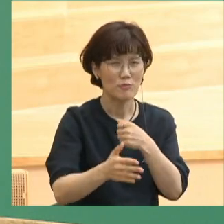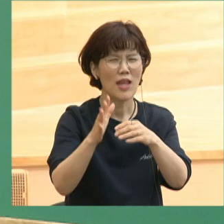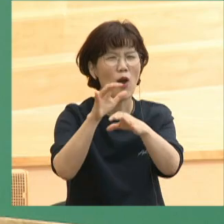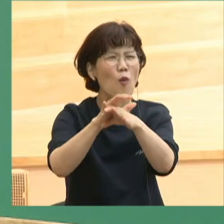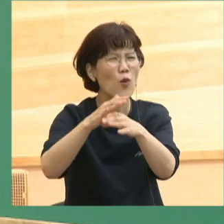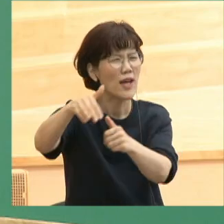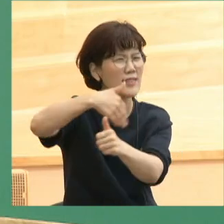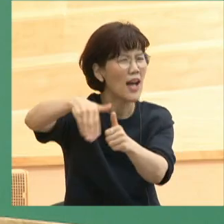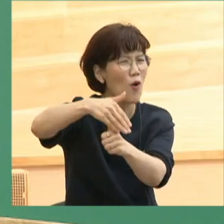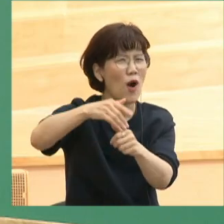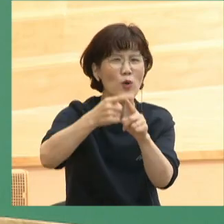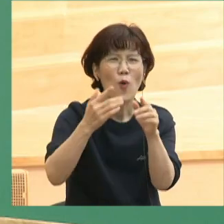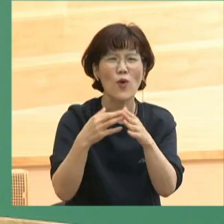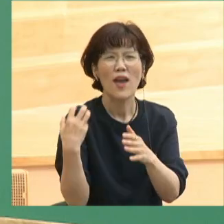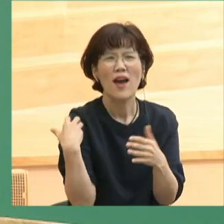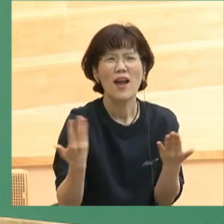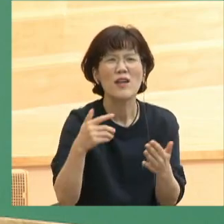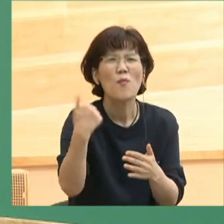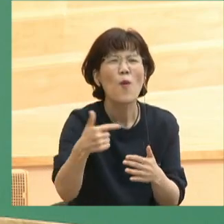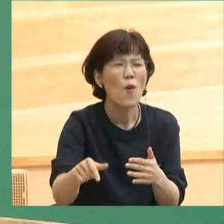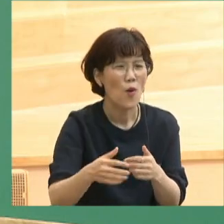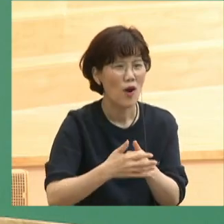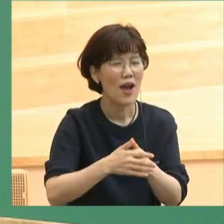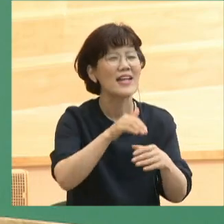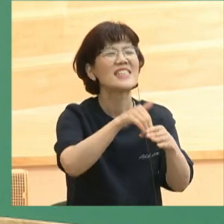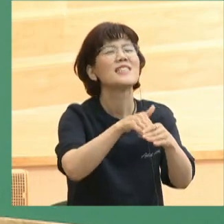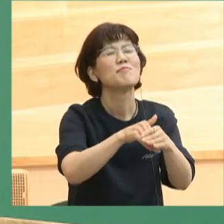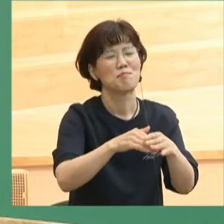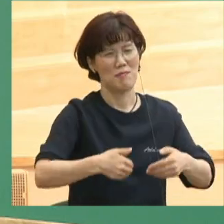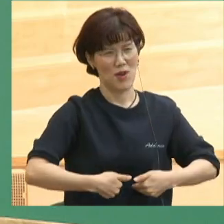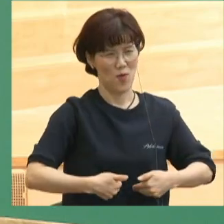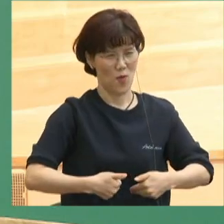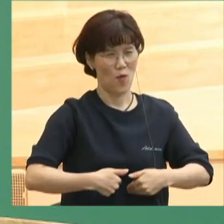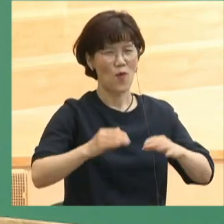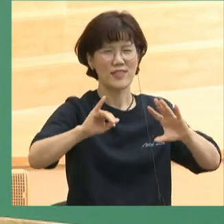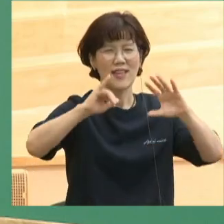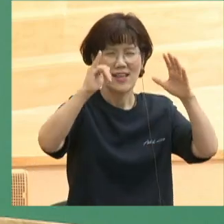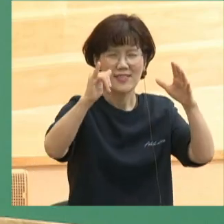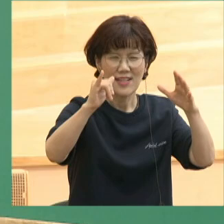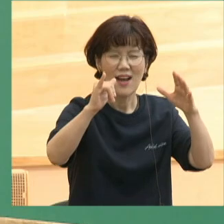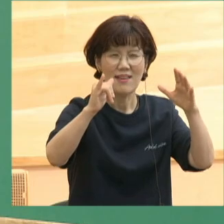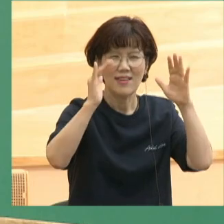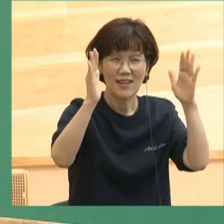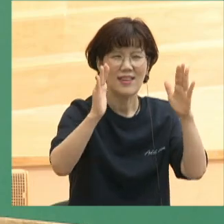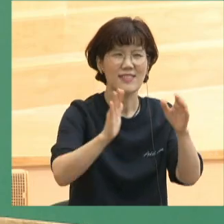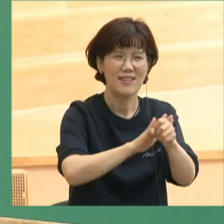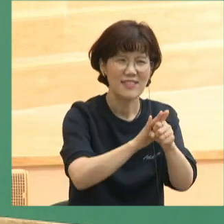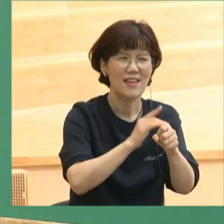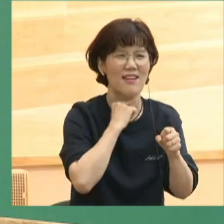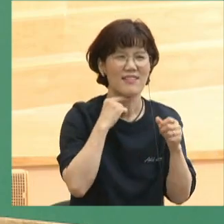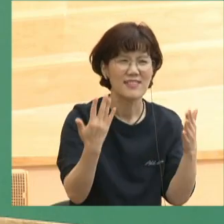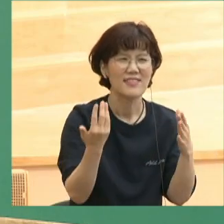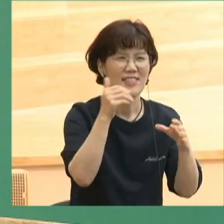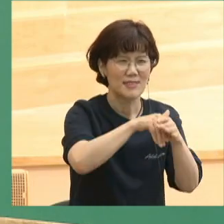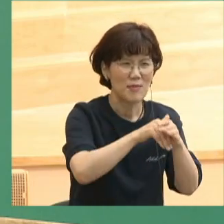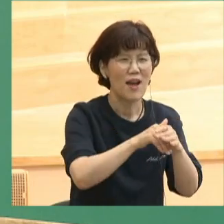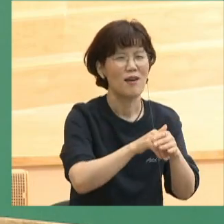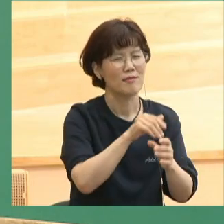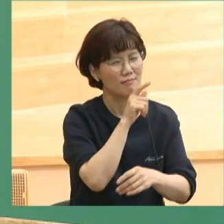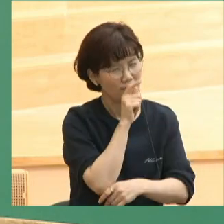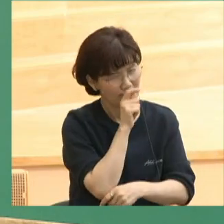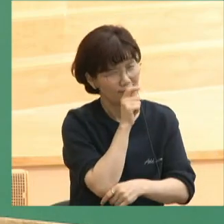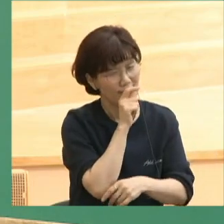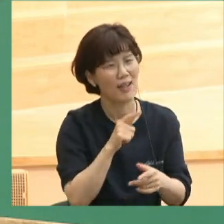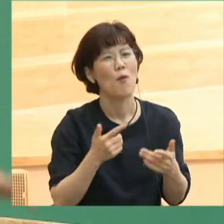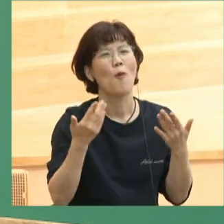상황 속에 교회가 뭐를 해야 되냐? 심어야 된다는 거죠. 세상을 향해 사랑을 심고 헌신을 심고